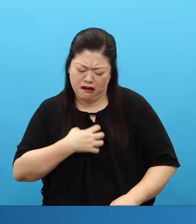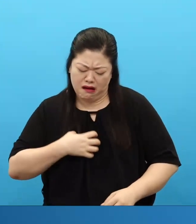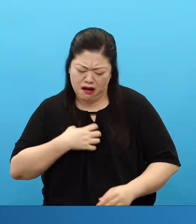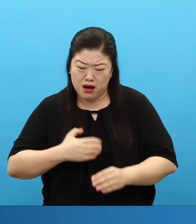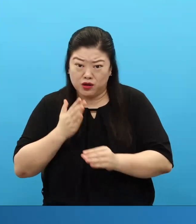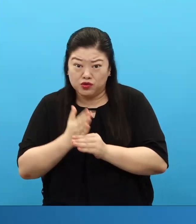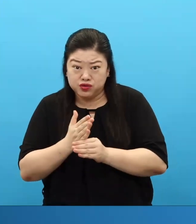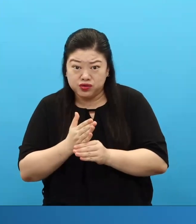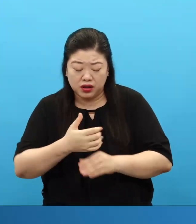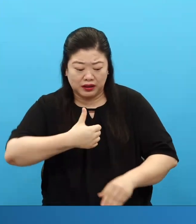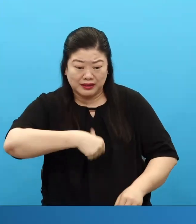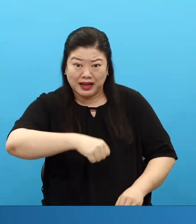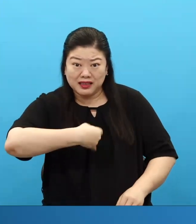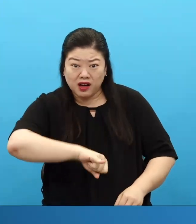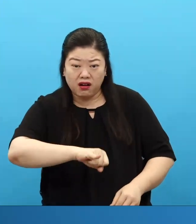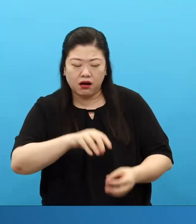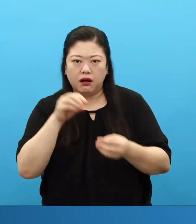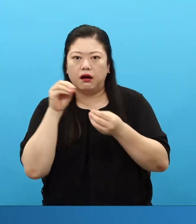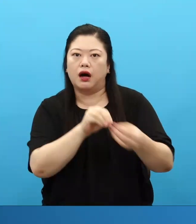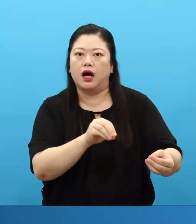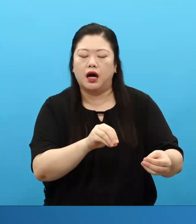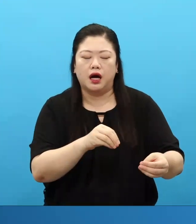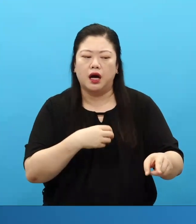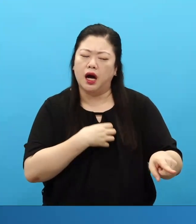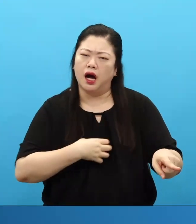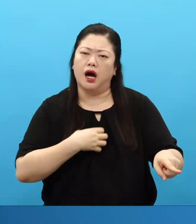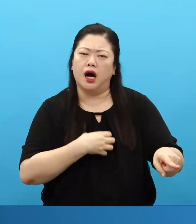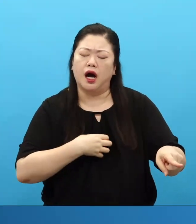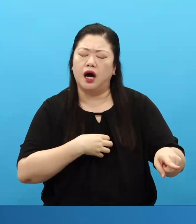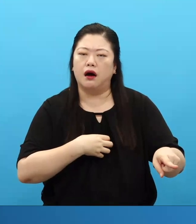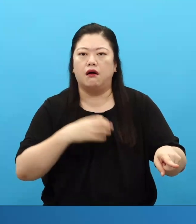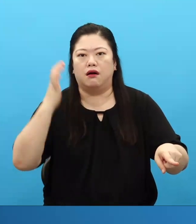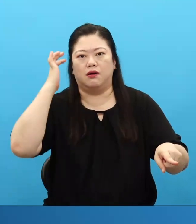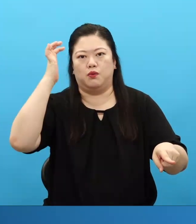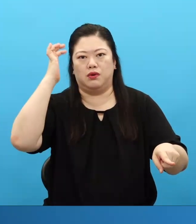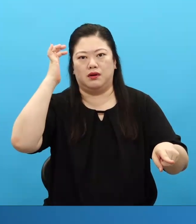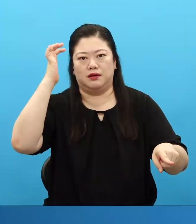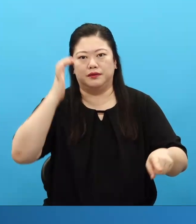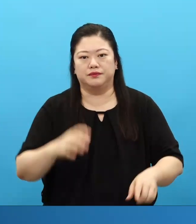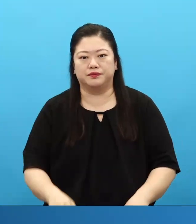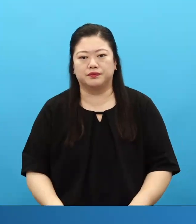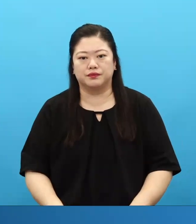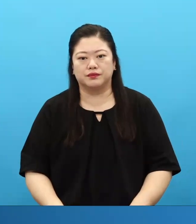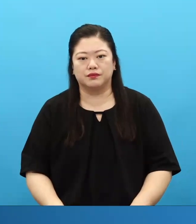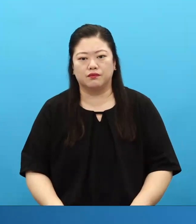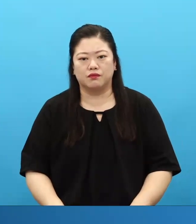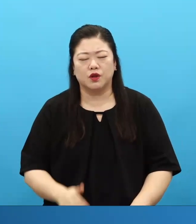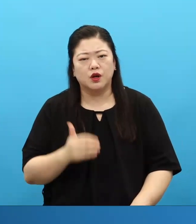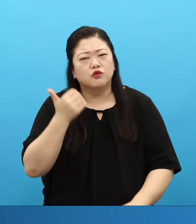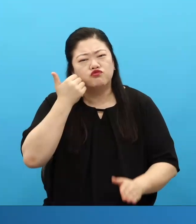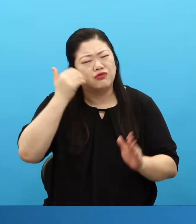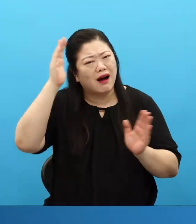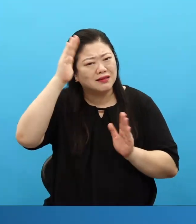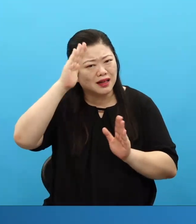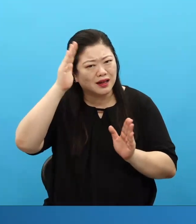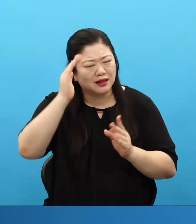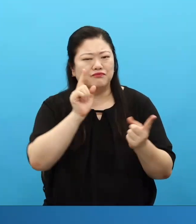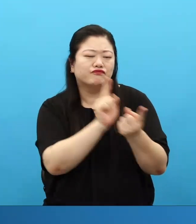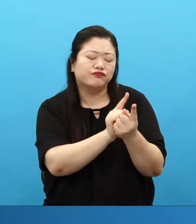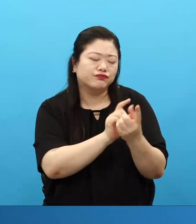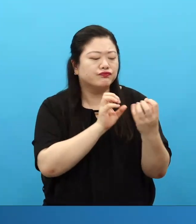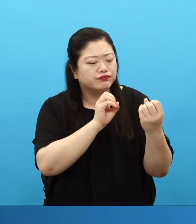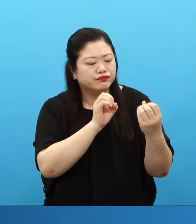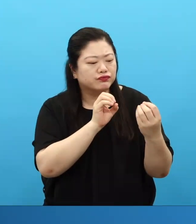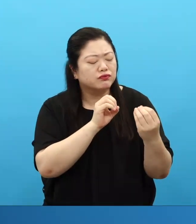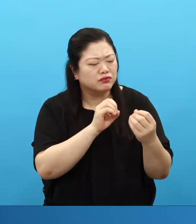about our children? They're going to fall into trials every time they go outside into the world. 어떤 학생이 말이죠. 막 학교에서 어려움 당한 걸 얘기하더라고요. That one student was talking about a